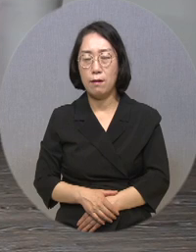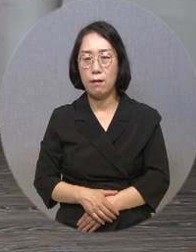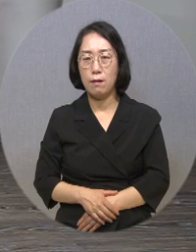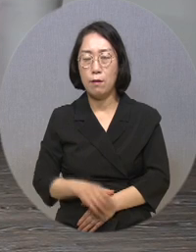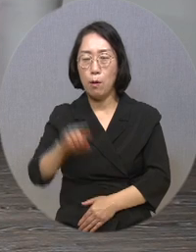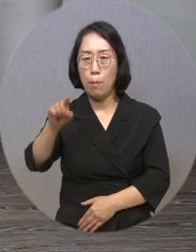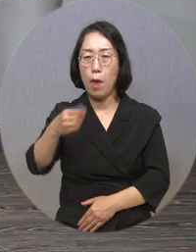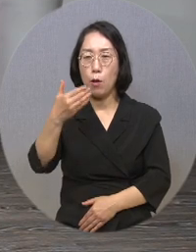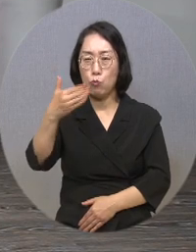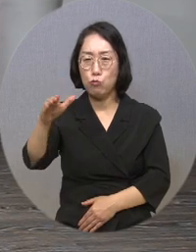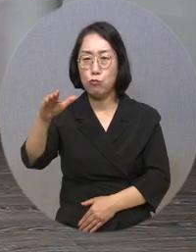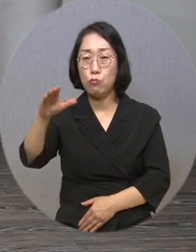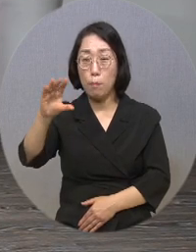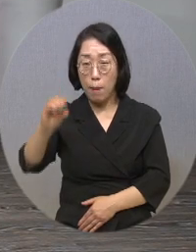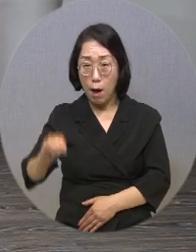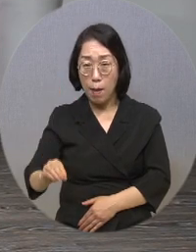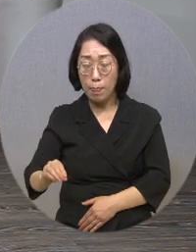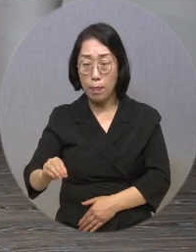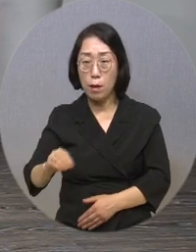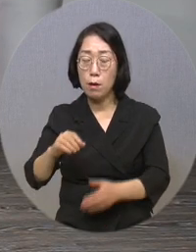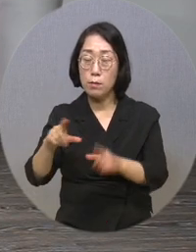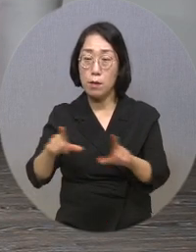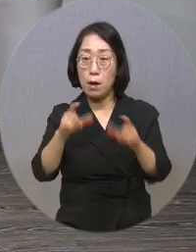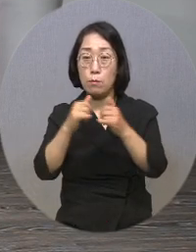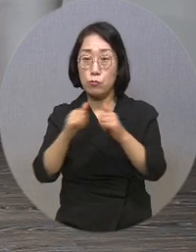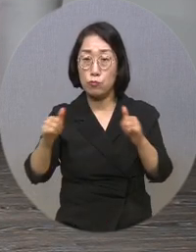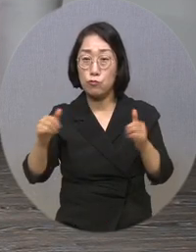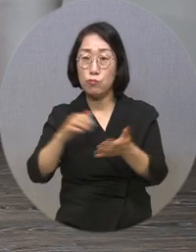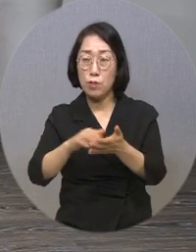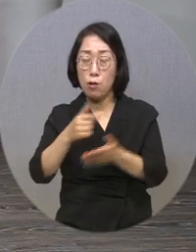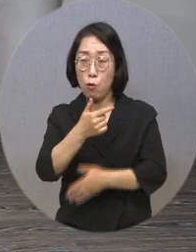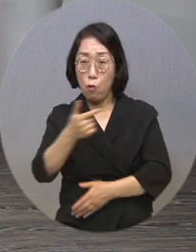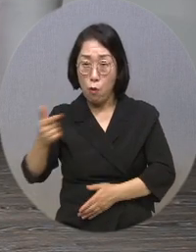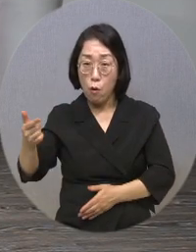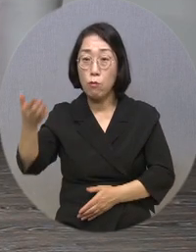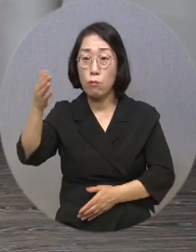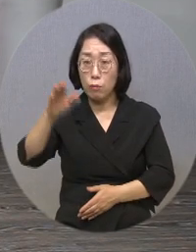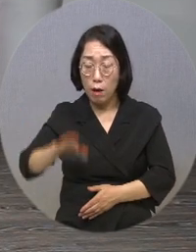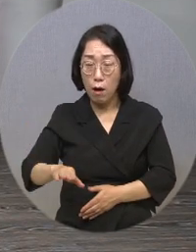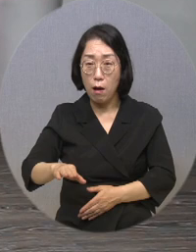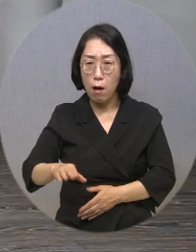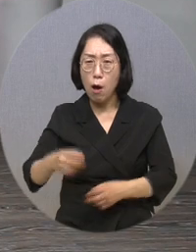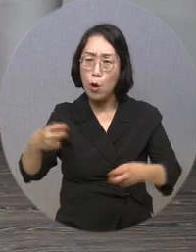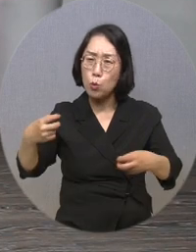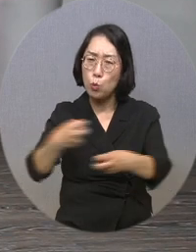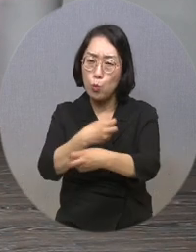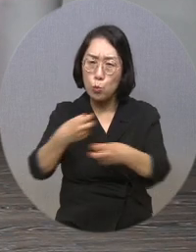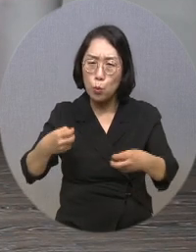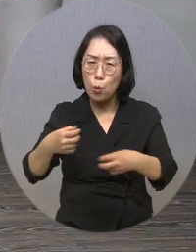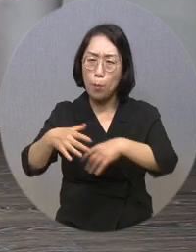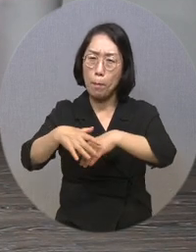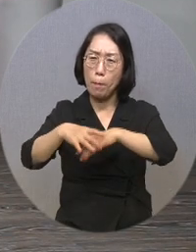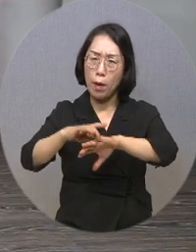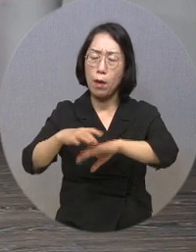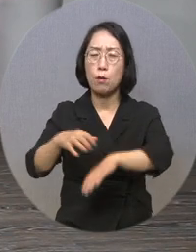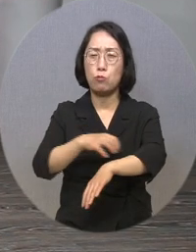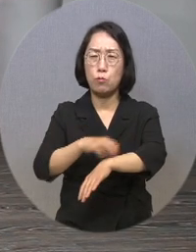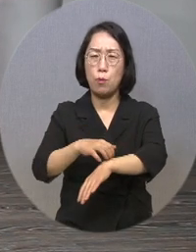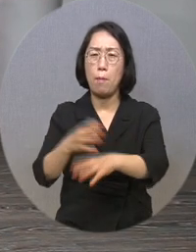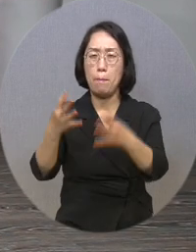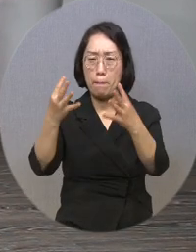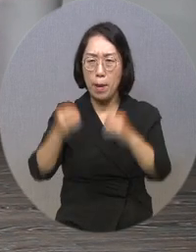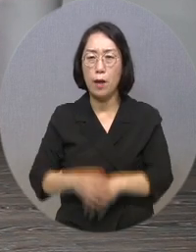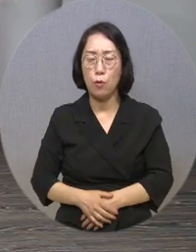비해서 이제 고양시가 교통이 되게 취약하다는 이야기를 제가 많이 들었어요. 근데 출퇴근이